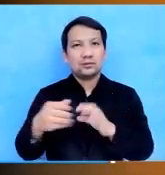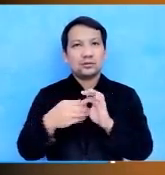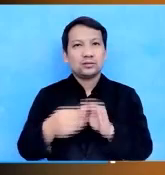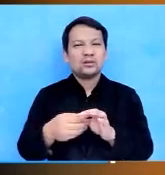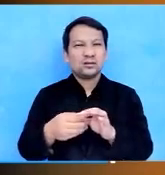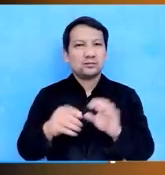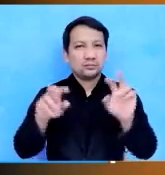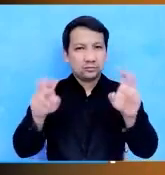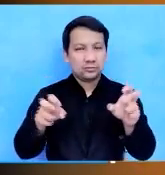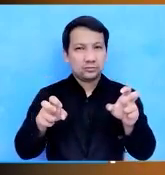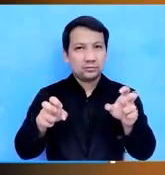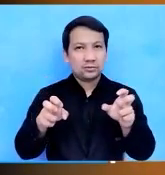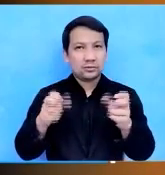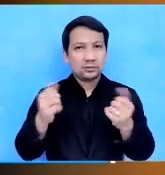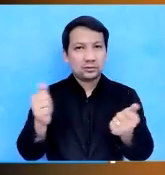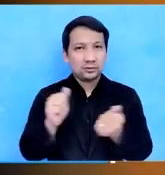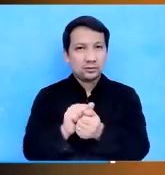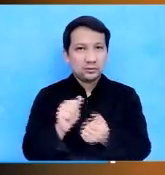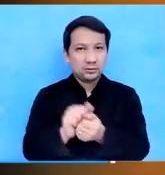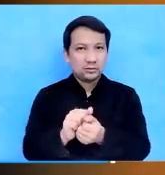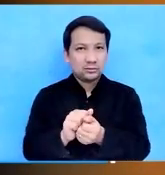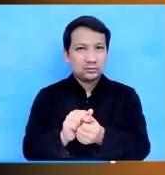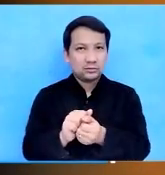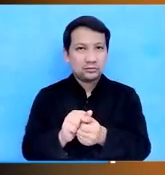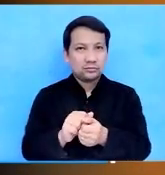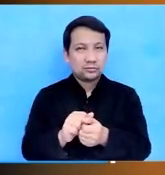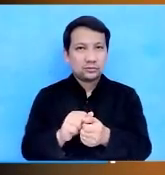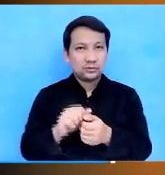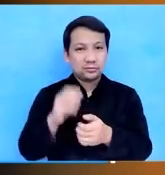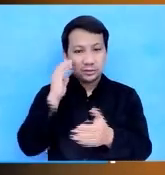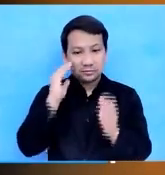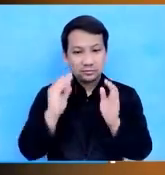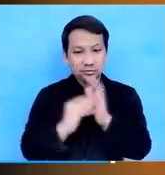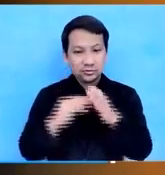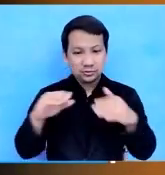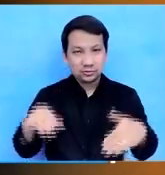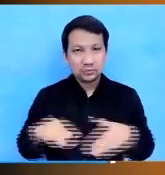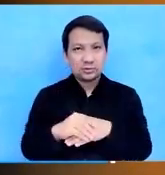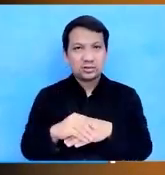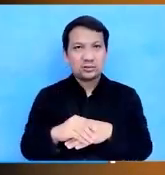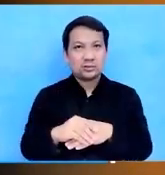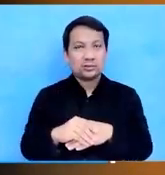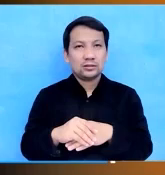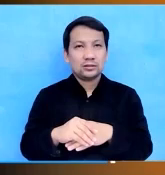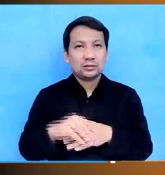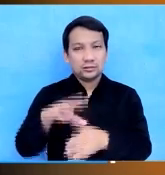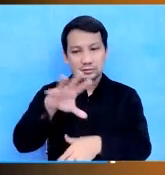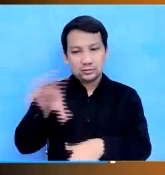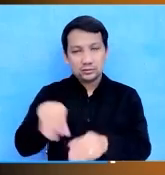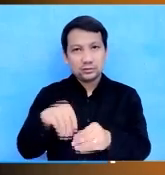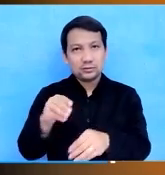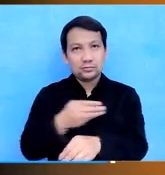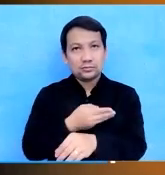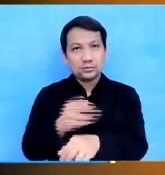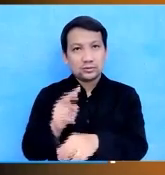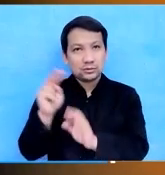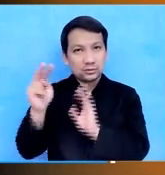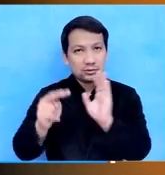ang pinaka-pinag-uusapan ngayon ang ilang clips mula sa kasal nila ni Moira na isinama sa music video.